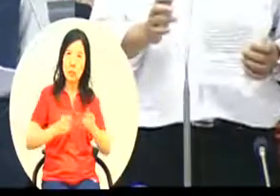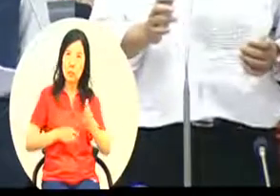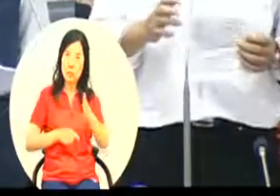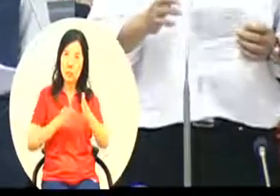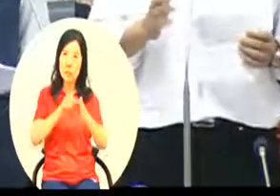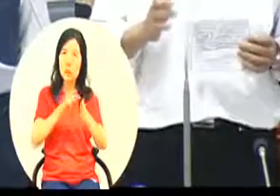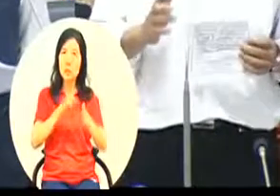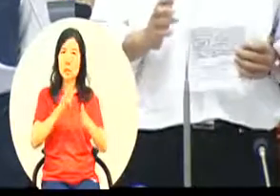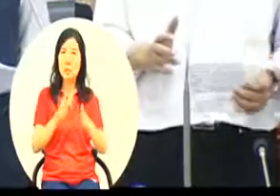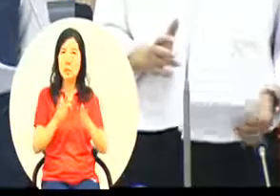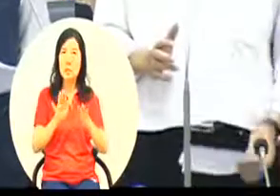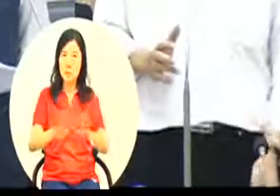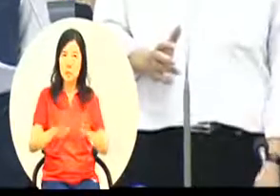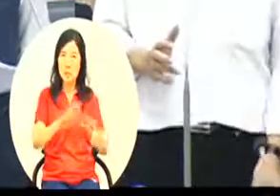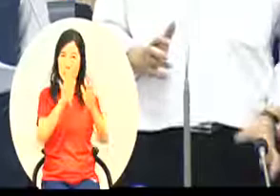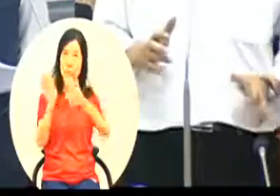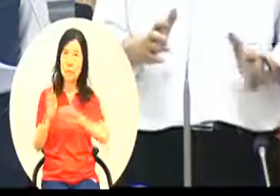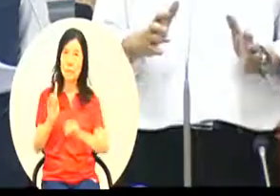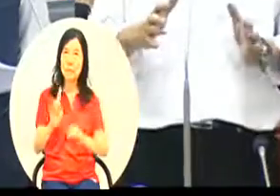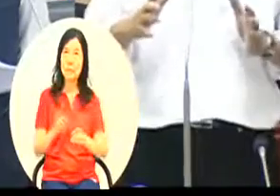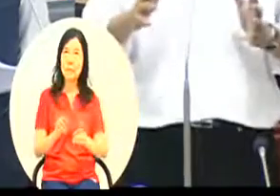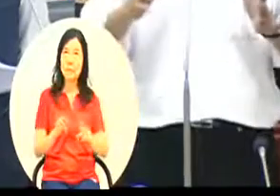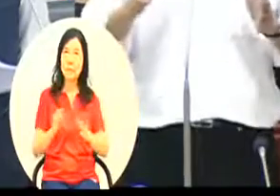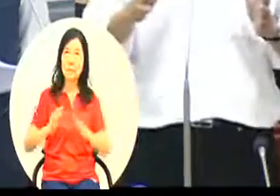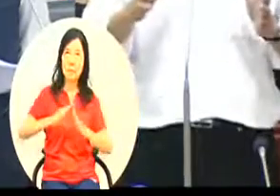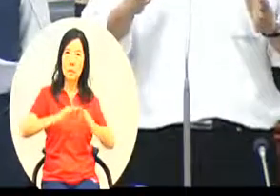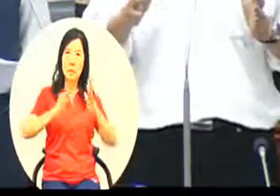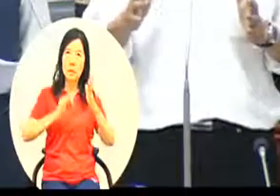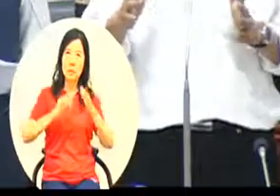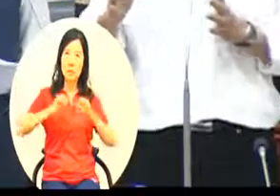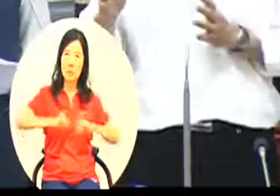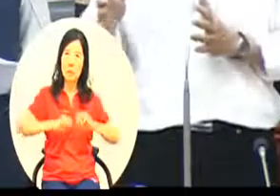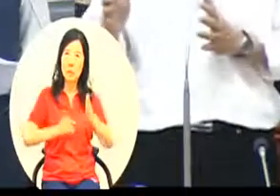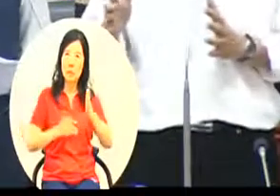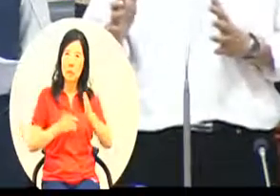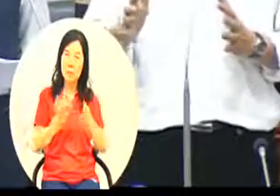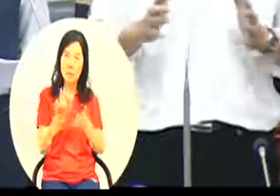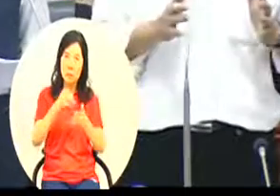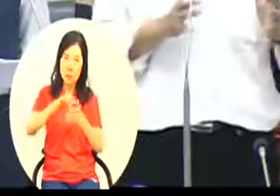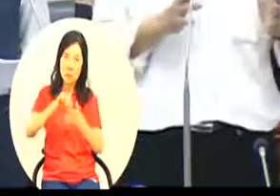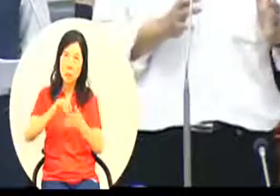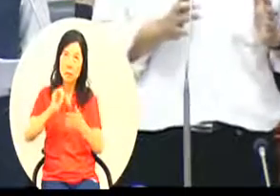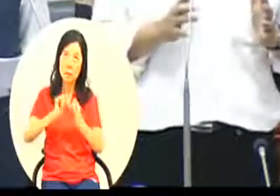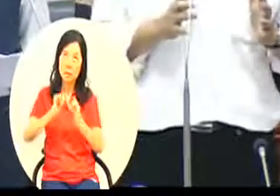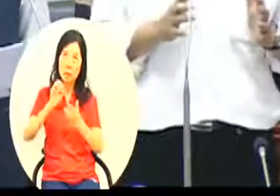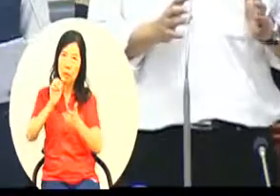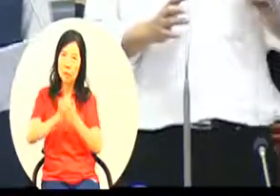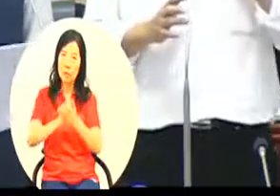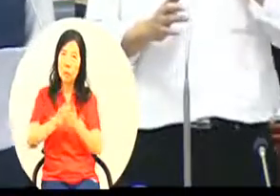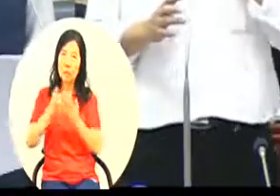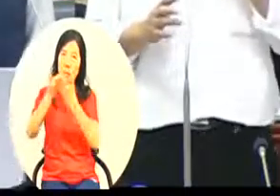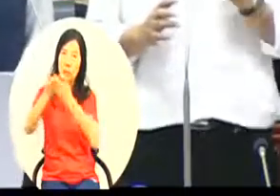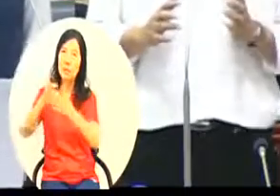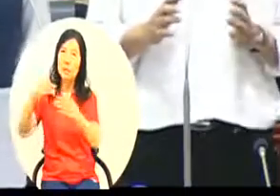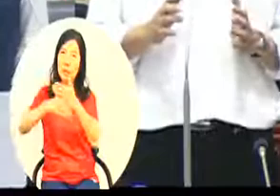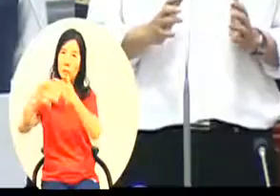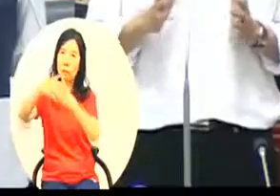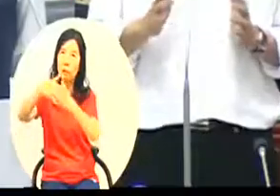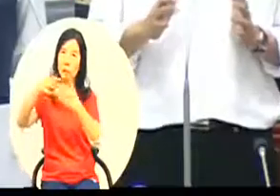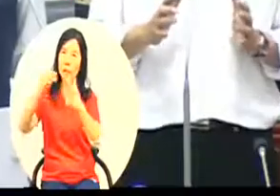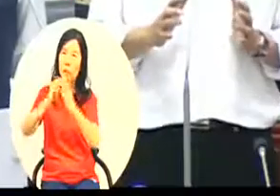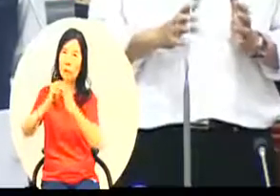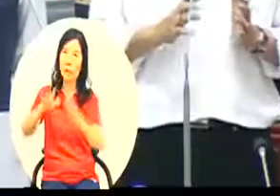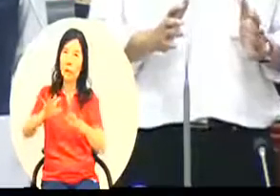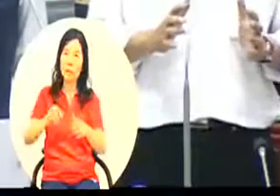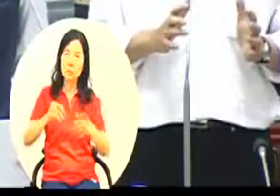些目前的状况，因为富康巴士是编列一笔预算，由社会局编预算给交通局嘛哈。那现在我们对